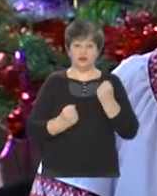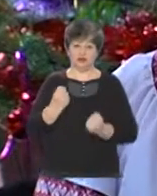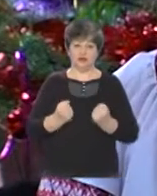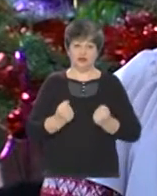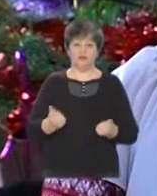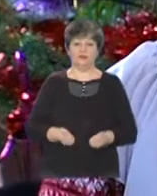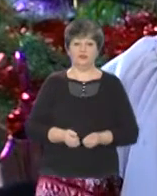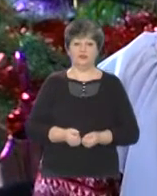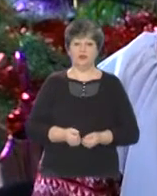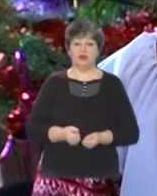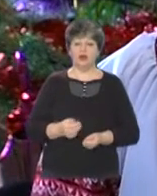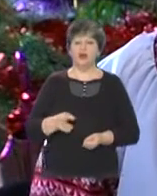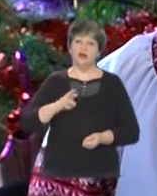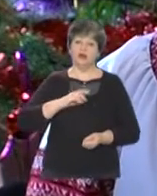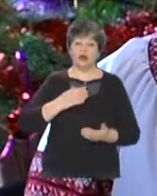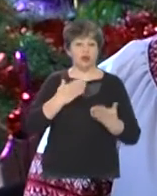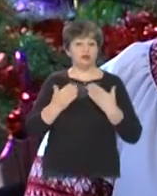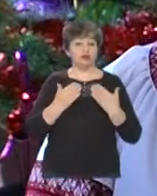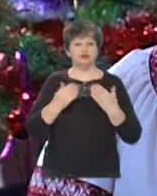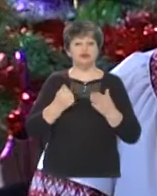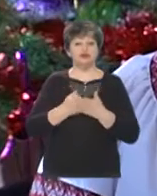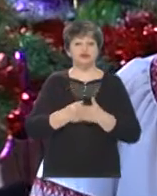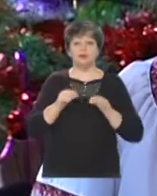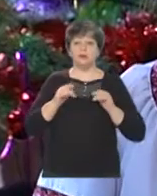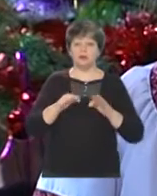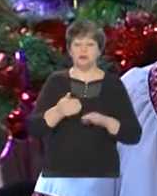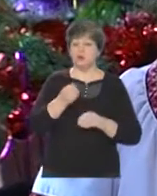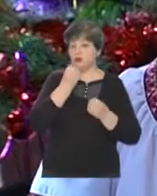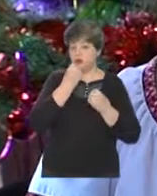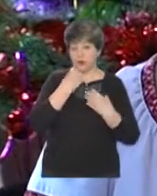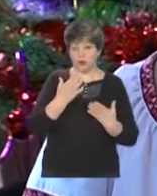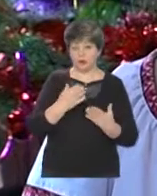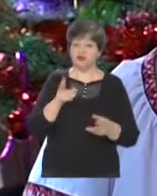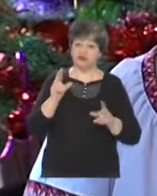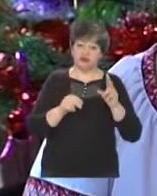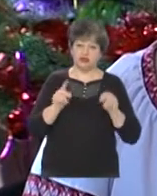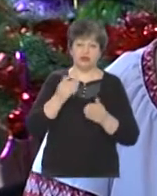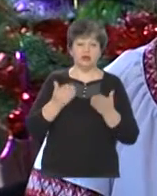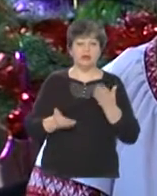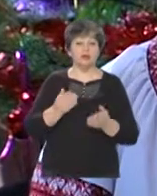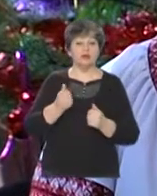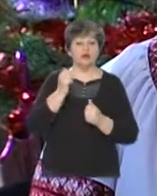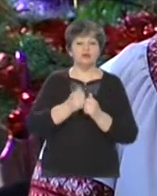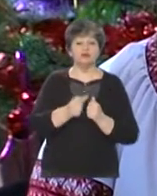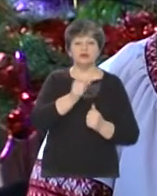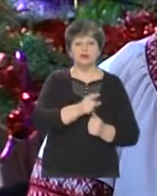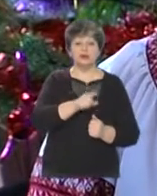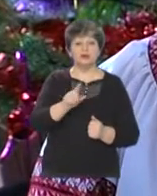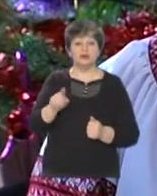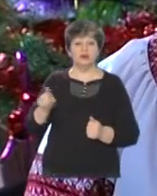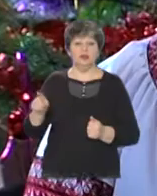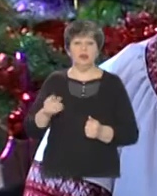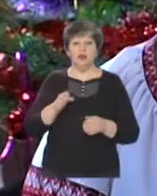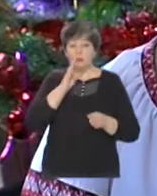машину. Я ставлюся до такої благодійності добре і вважаю, що якби кожна людина ставала